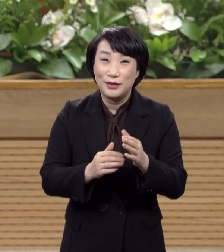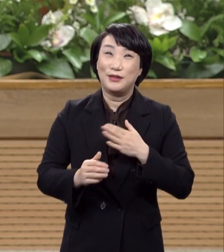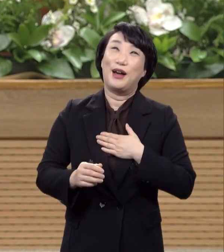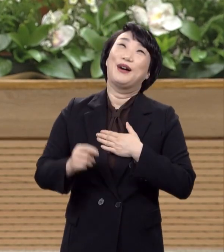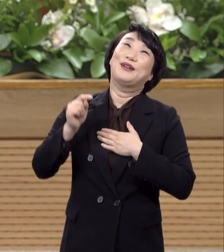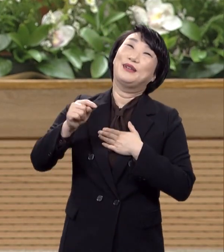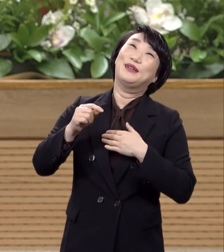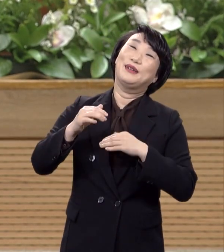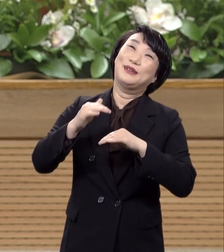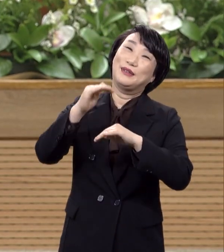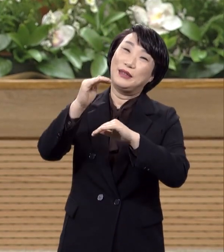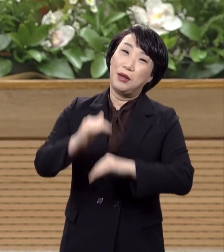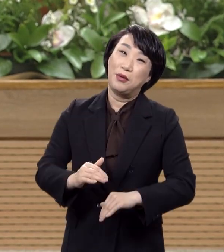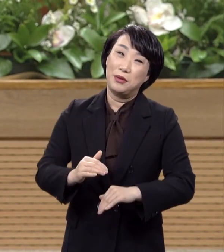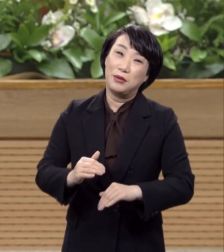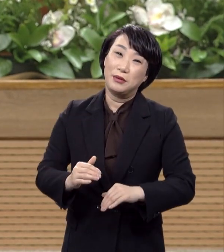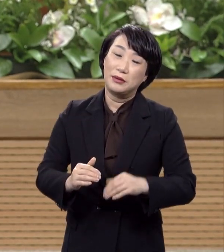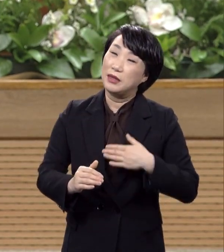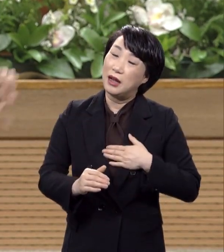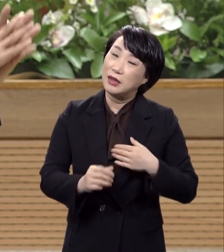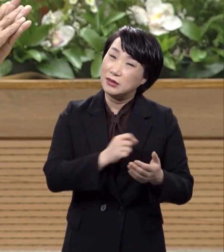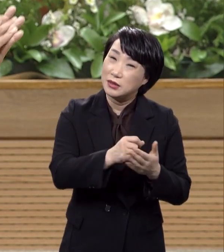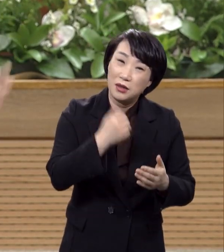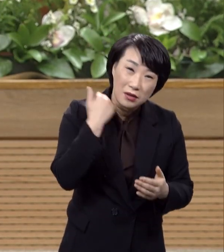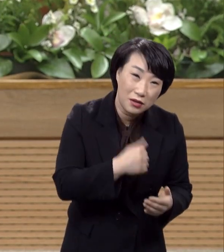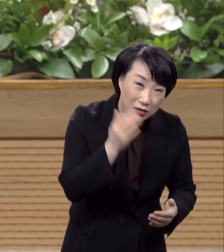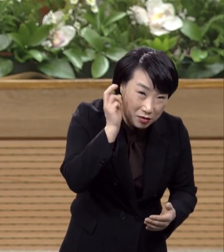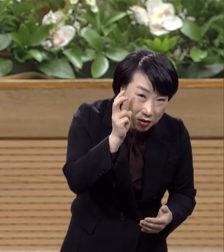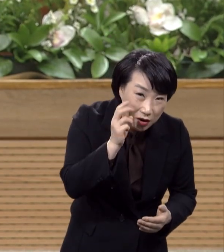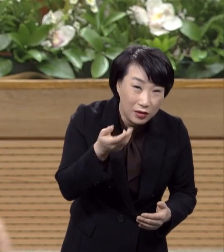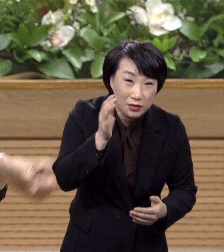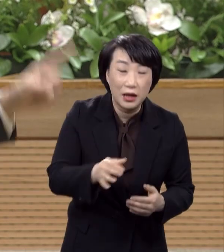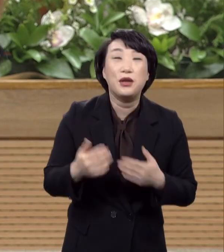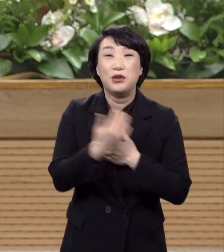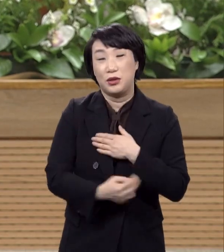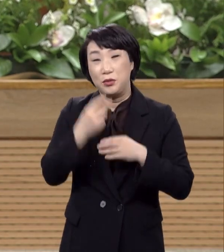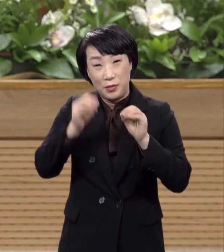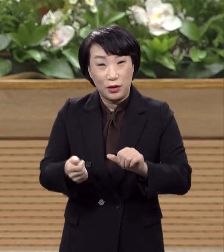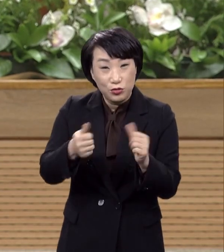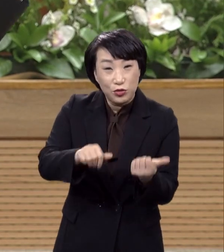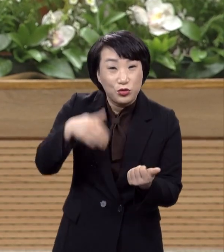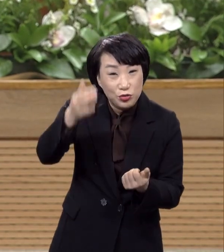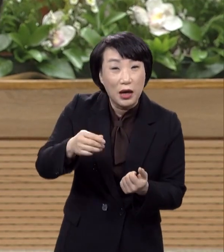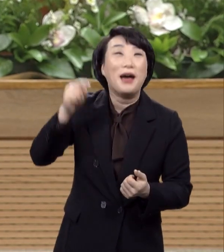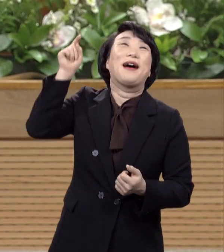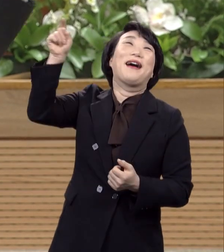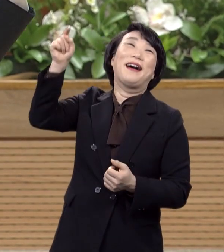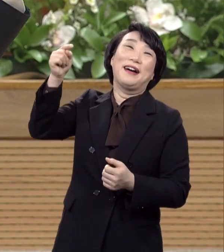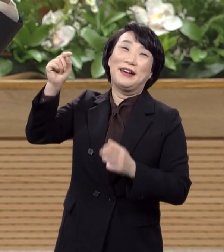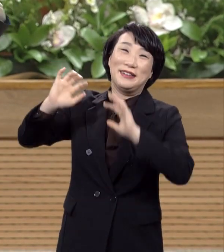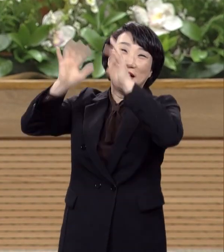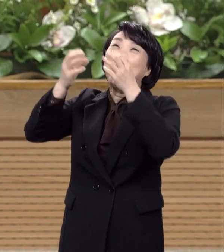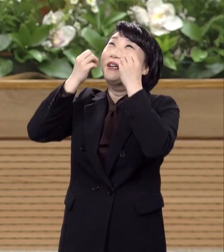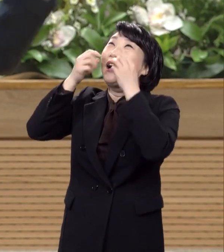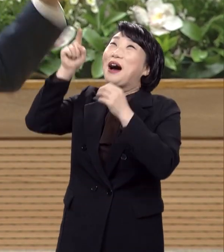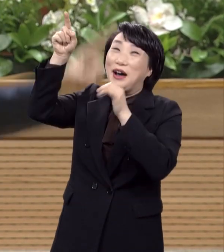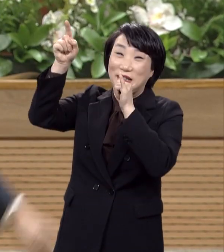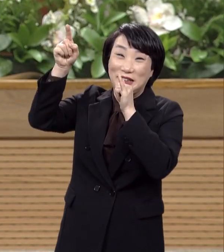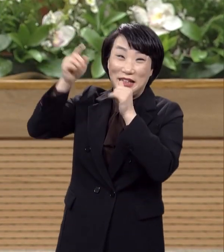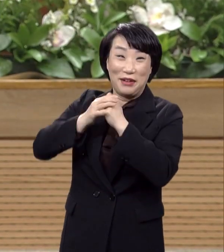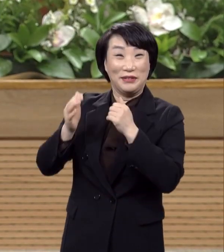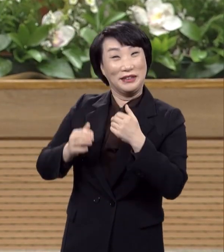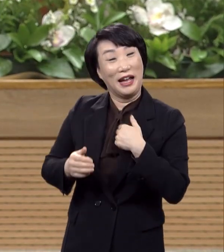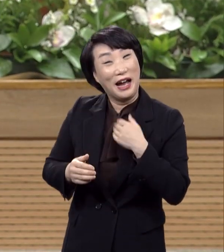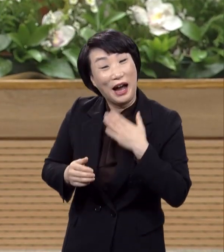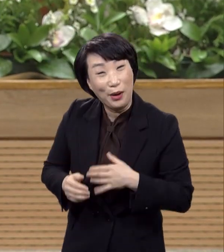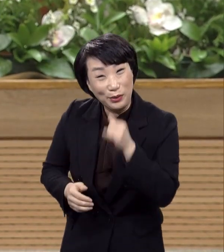그런 내용의 글을 쓸 수가 없어요. 그러나 육신이 끝난 다음에 다음 위대한 세계가 내 눈앞에 있기